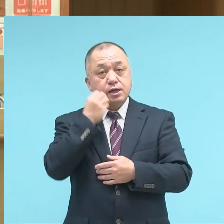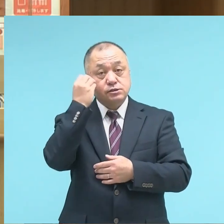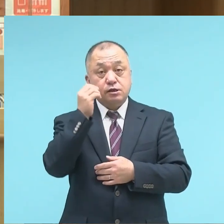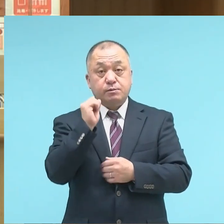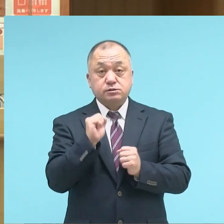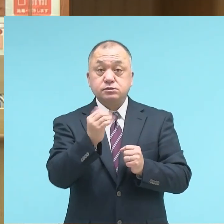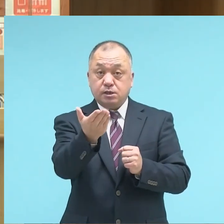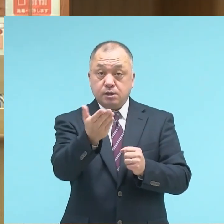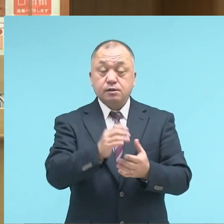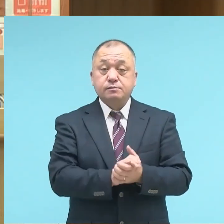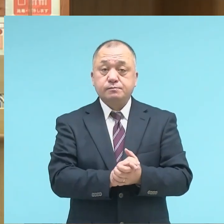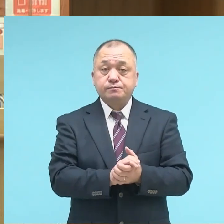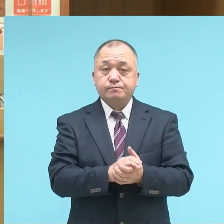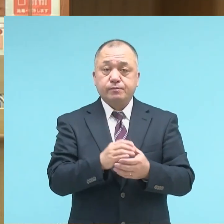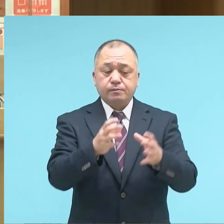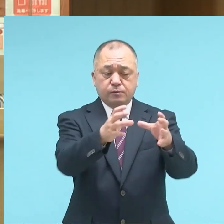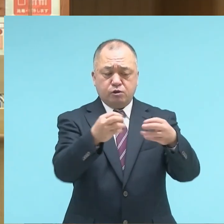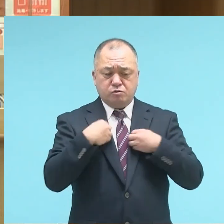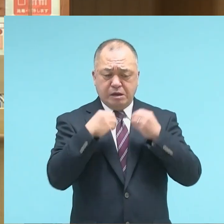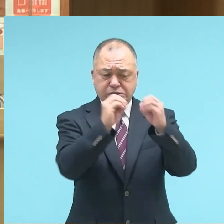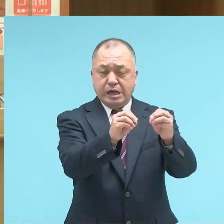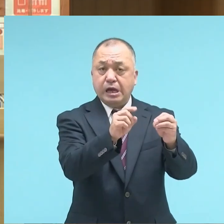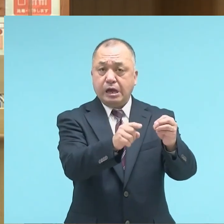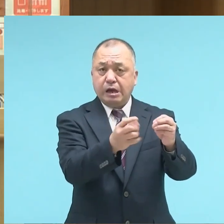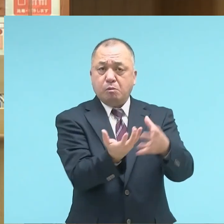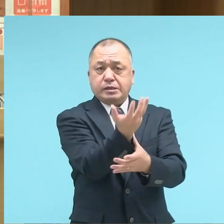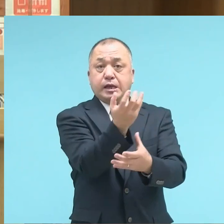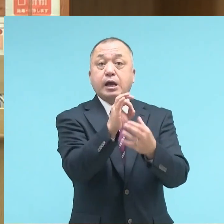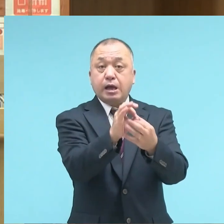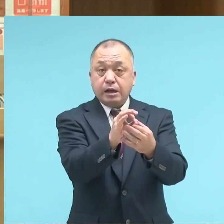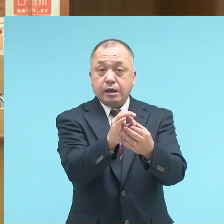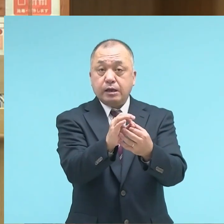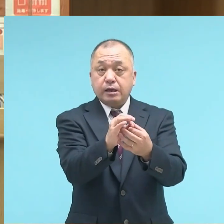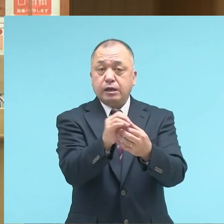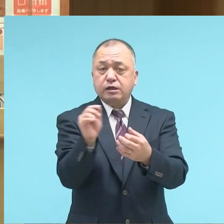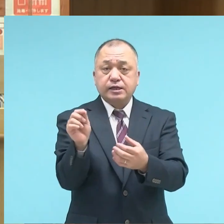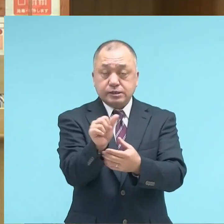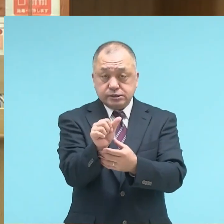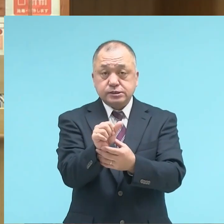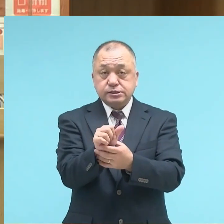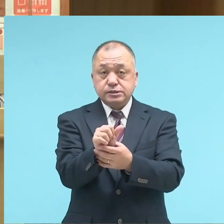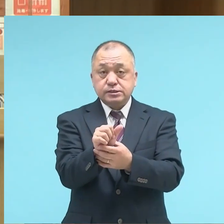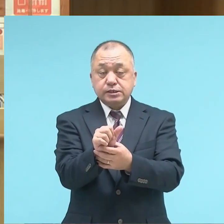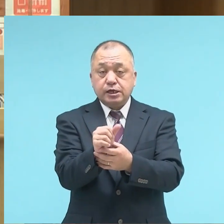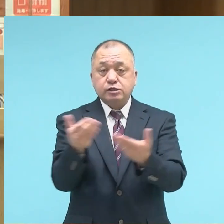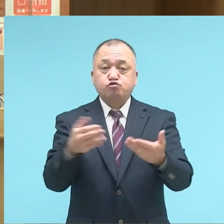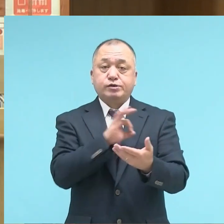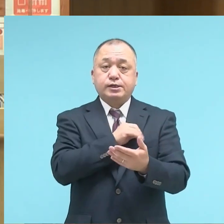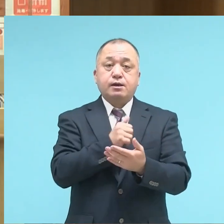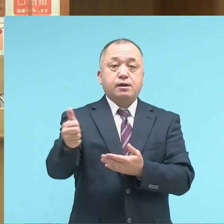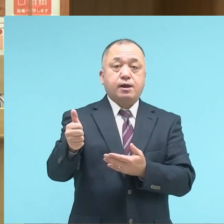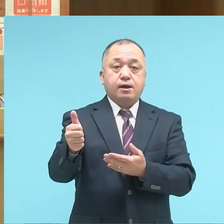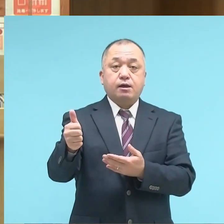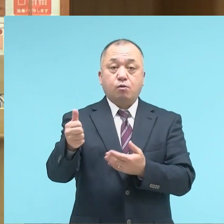カスターが発生をしているからですね、直ちにまずいった職員派遣などを行ってまして